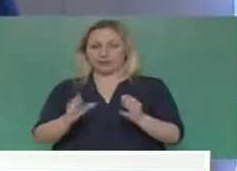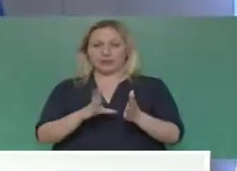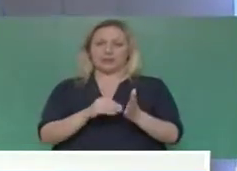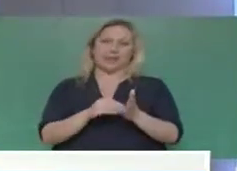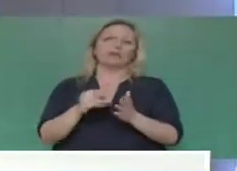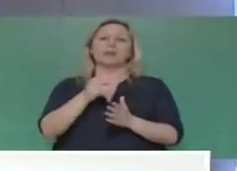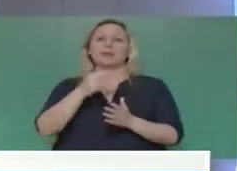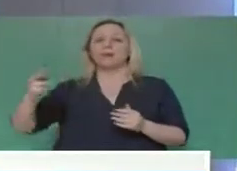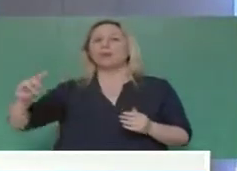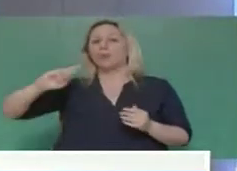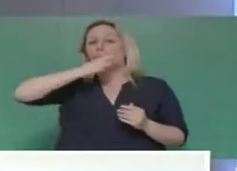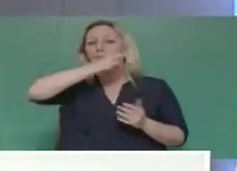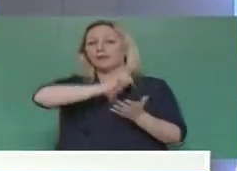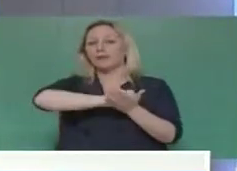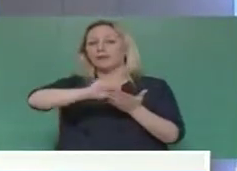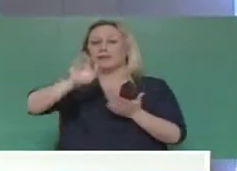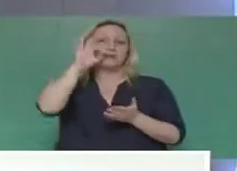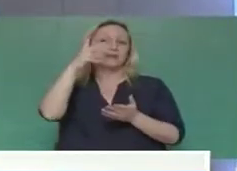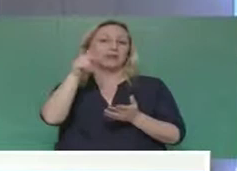του Πρωθυπουργικού Γραφείου στη Θεσσαλονίκη.